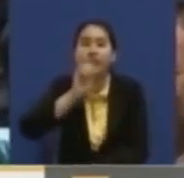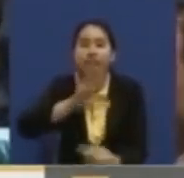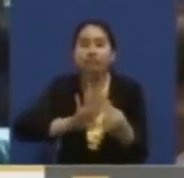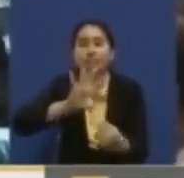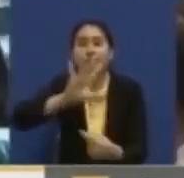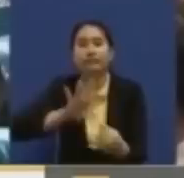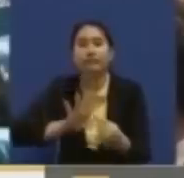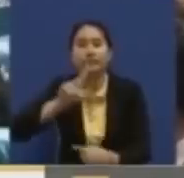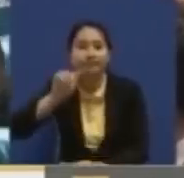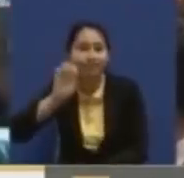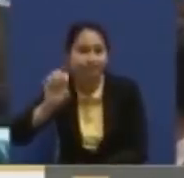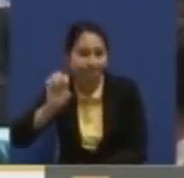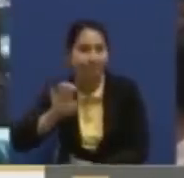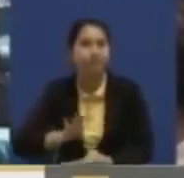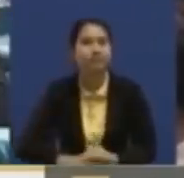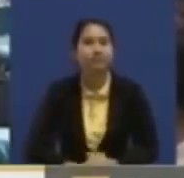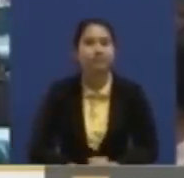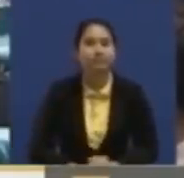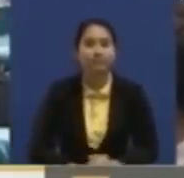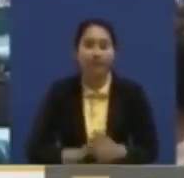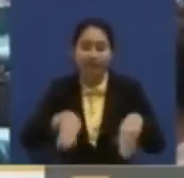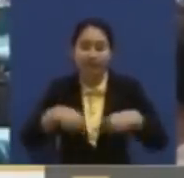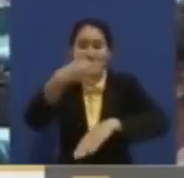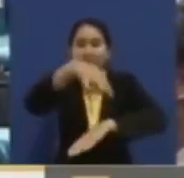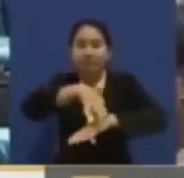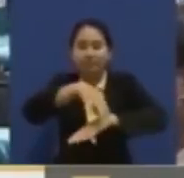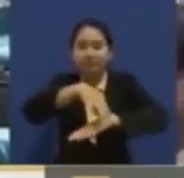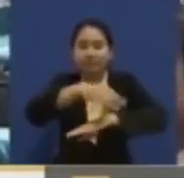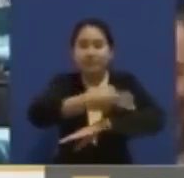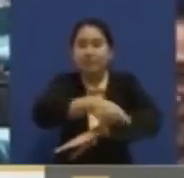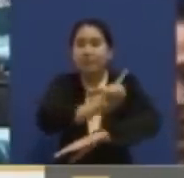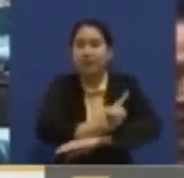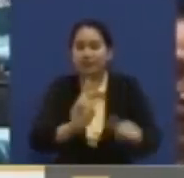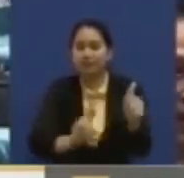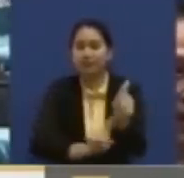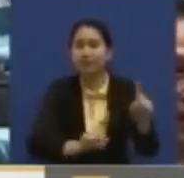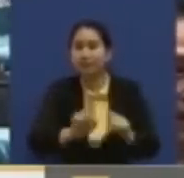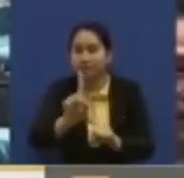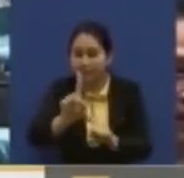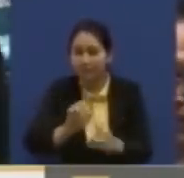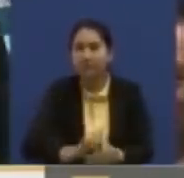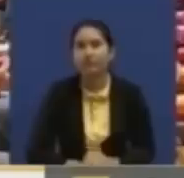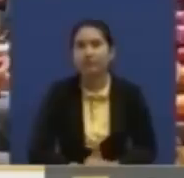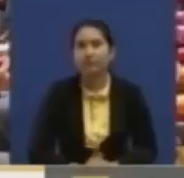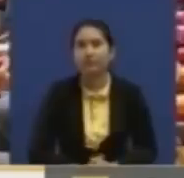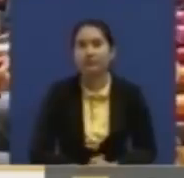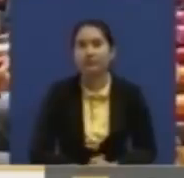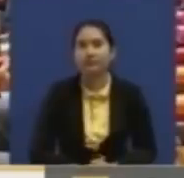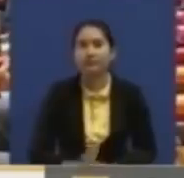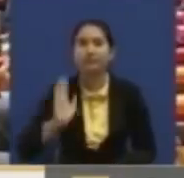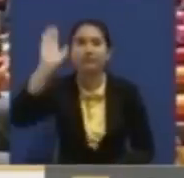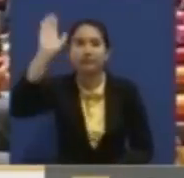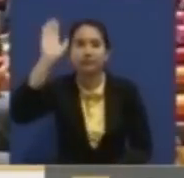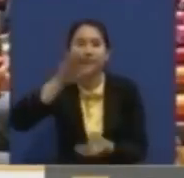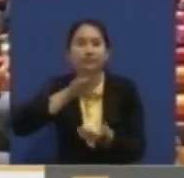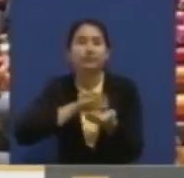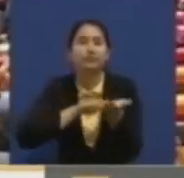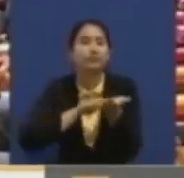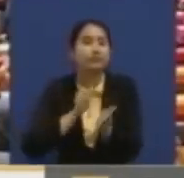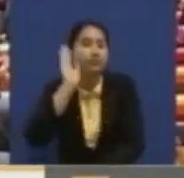ริญให้เป็นรองประธานคนที่หนึ่งนะครับขอบคุณครับ ขออนุญาตค่ะขออนุญาตค่ะ